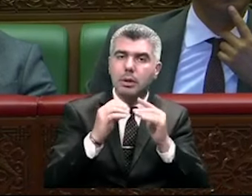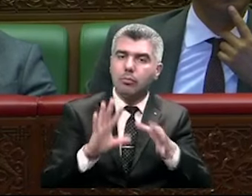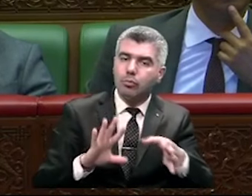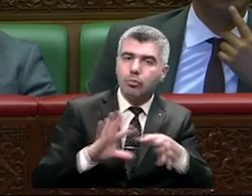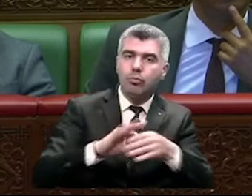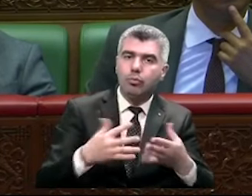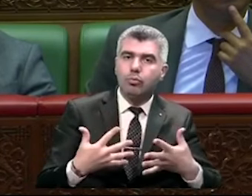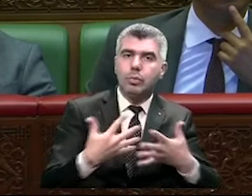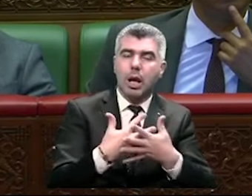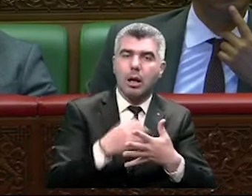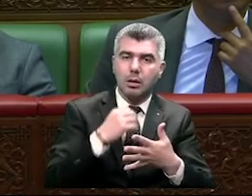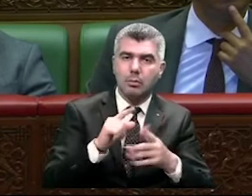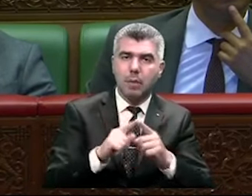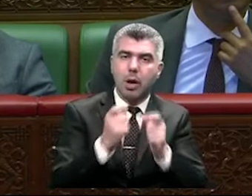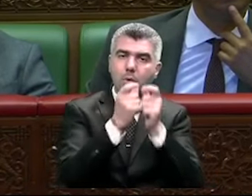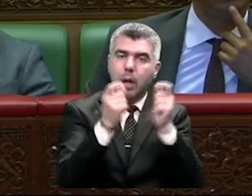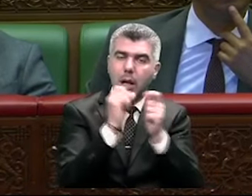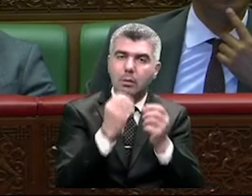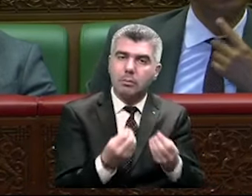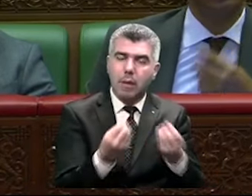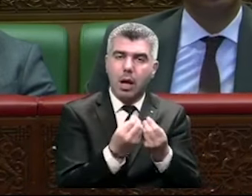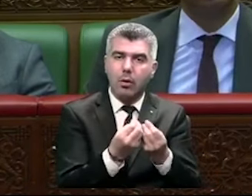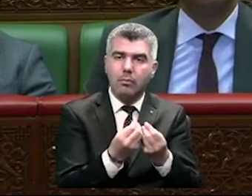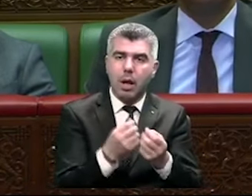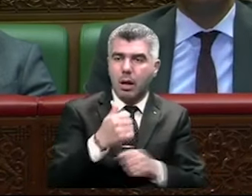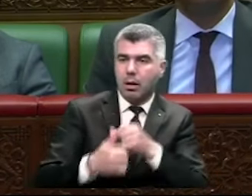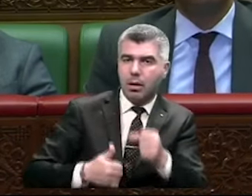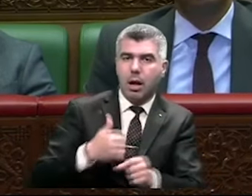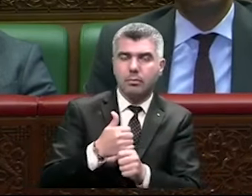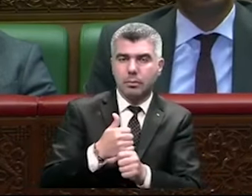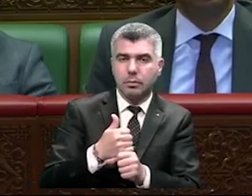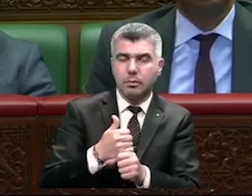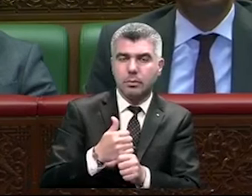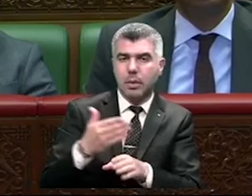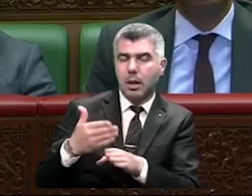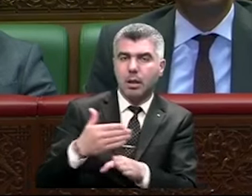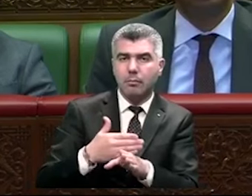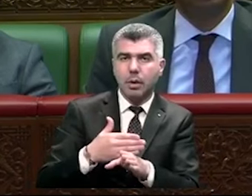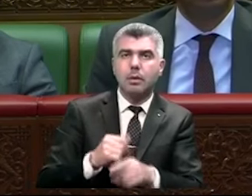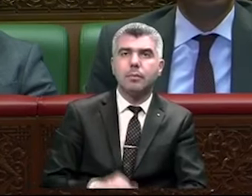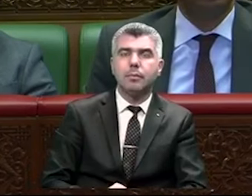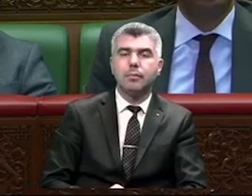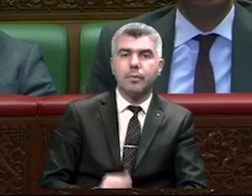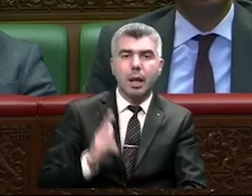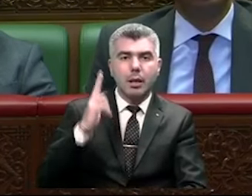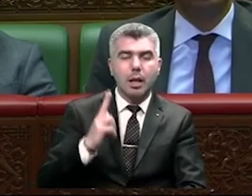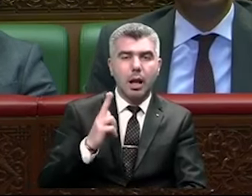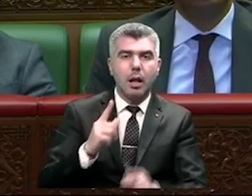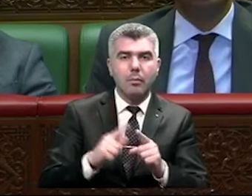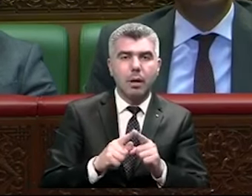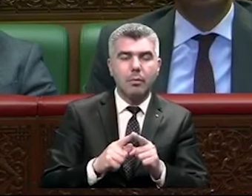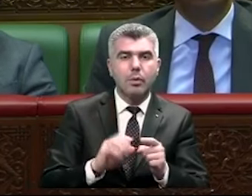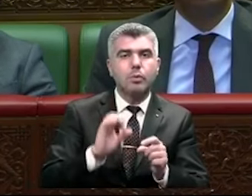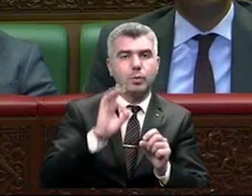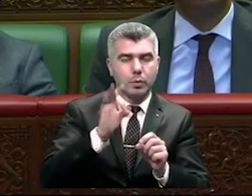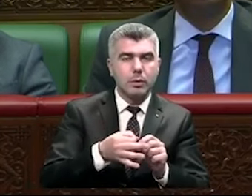الخاص حيث قامت خلال السنه الماضيه قمتم السنه الماضيه باطلاق طلب التعبير